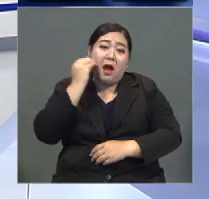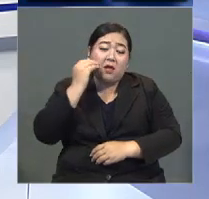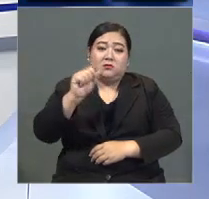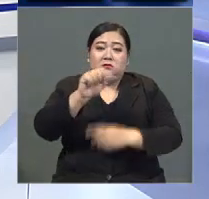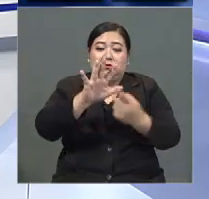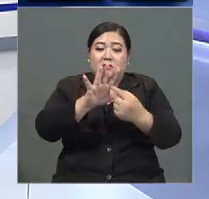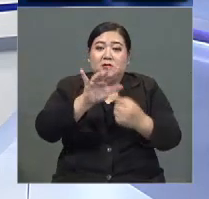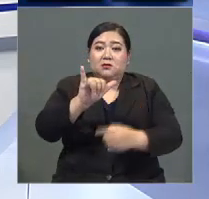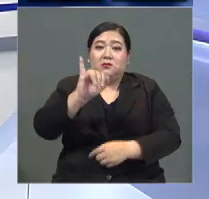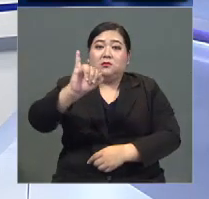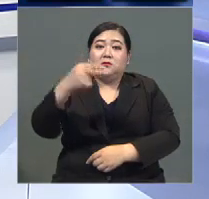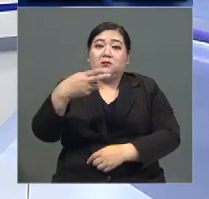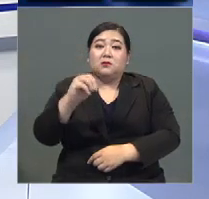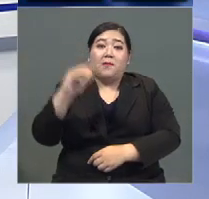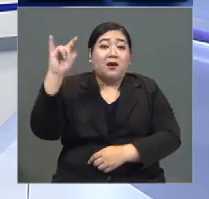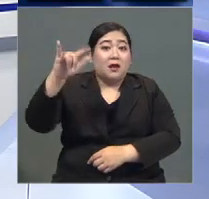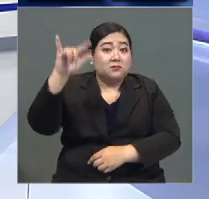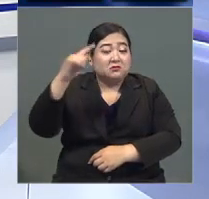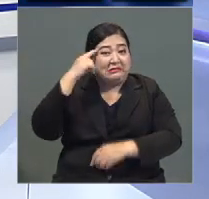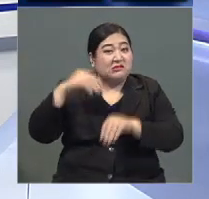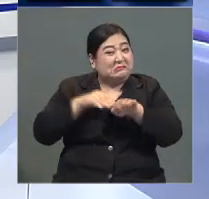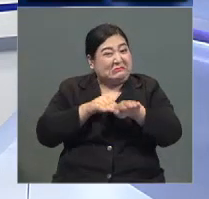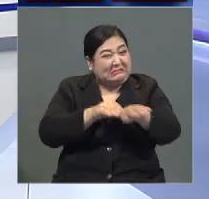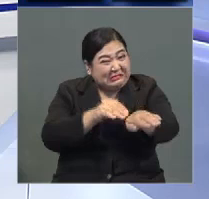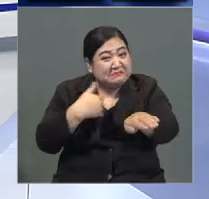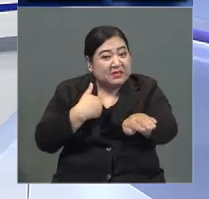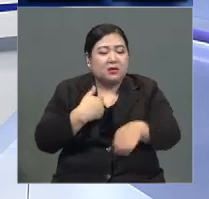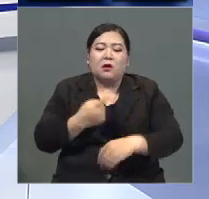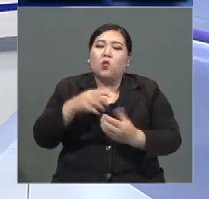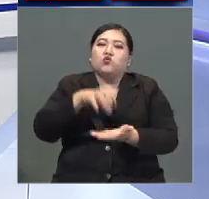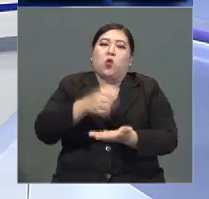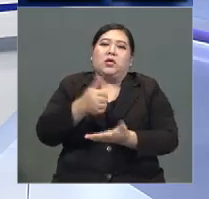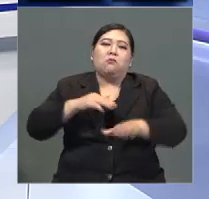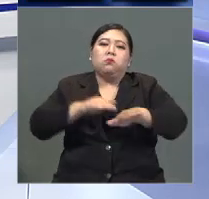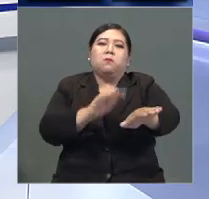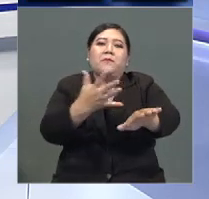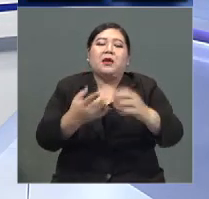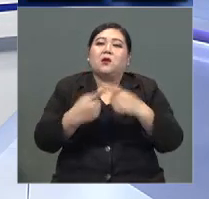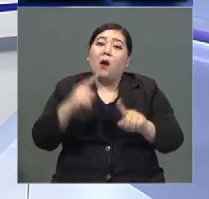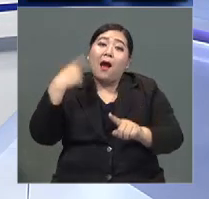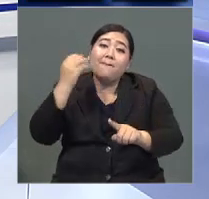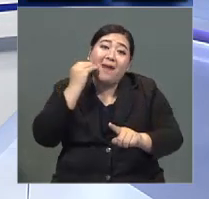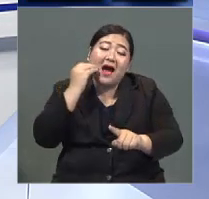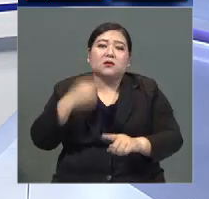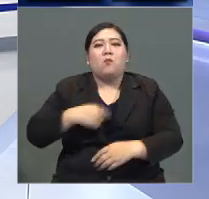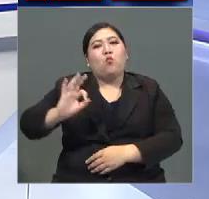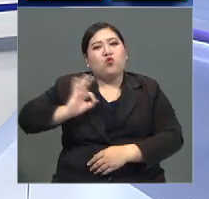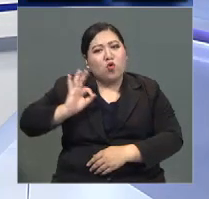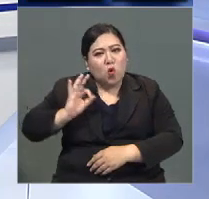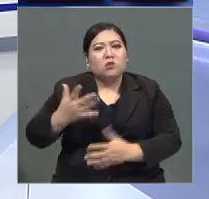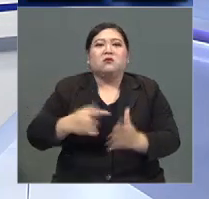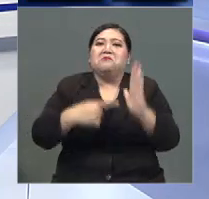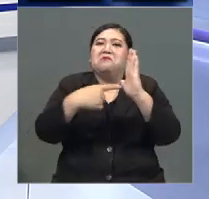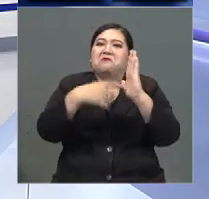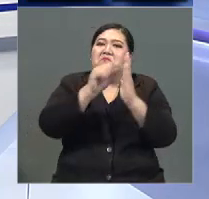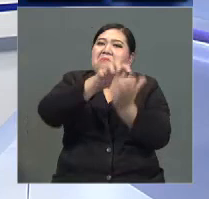ดเหืกันปรากฏวาไม่ค่ติดเทาไห่ ถาเทียบกบหายๆคนที่มาจากทางตริงชamarสมติปราการพุธมทนแถวนั้เหเขบอก